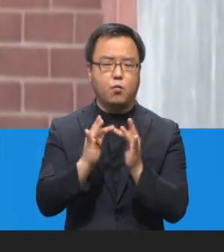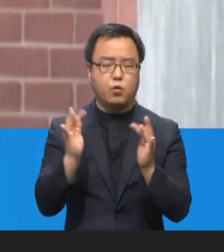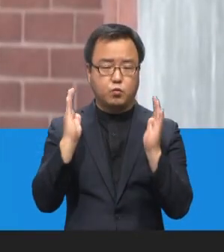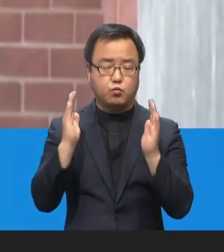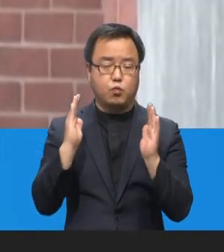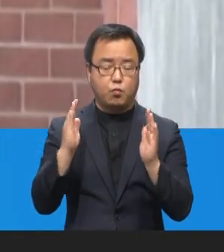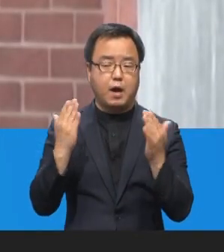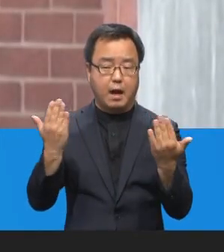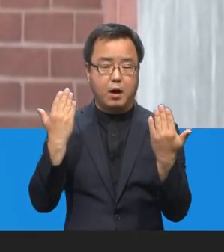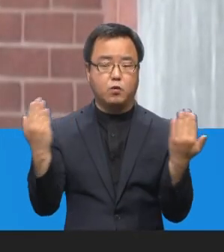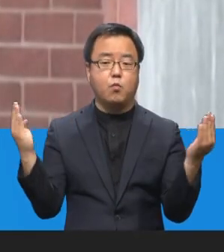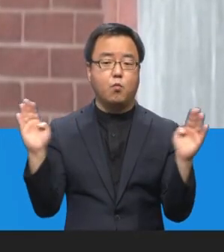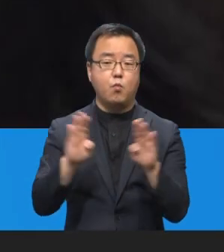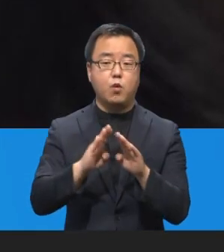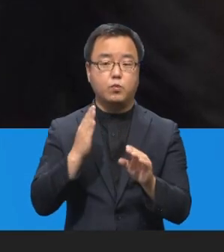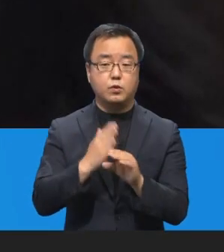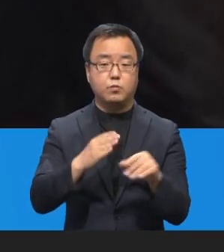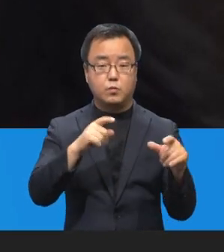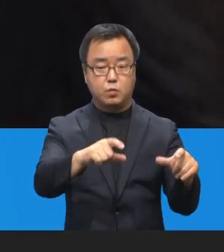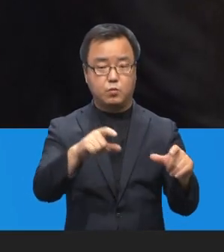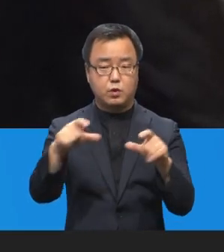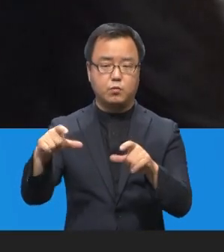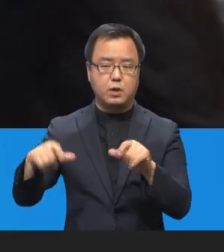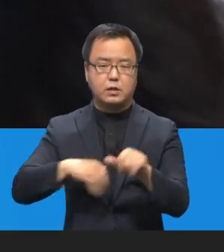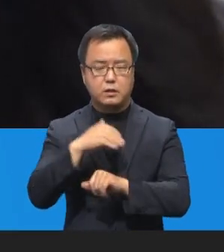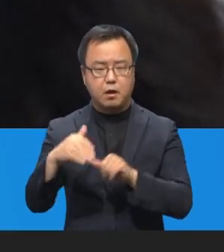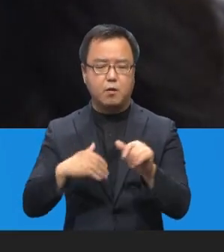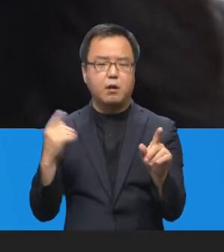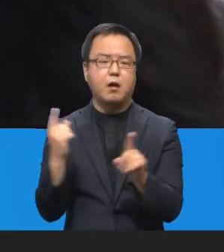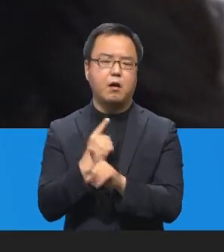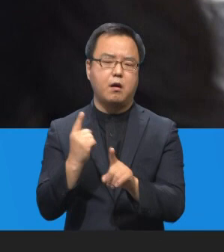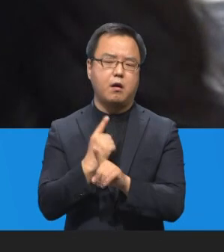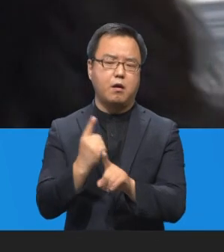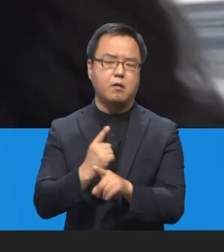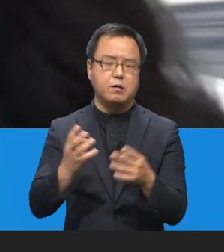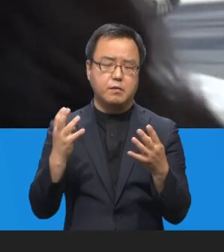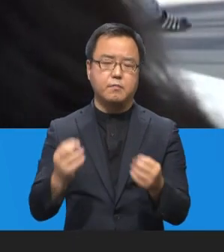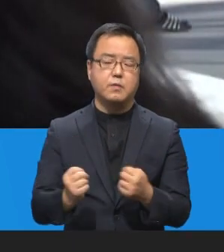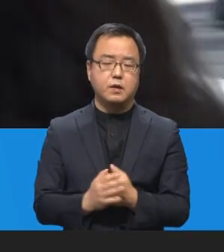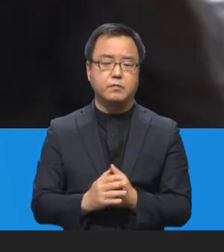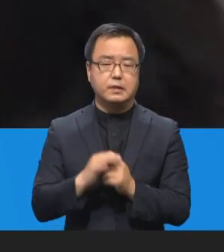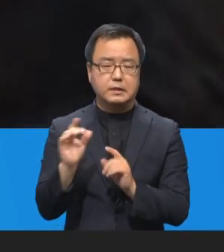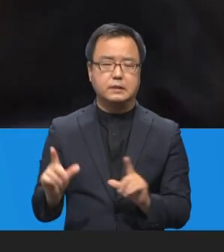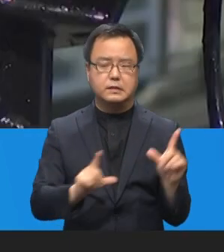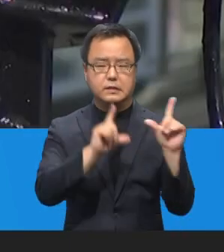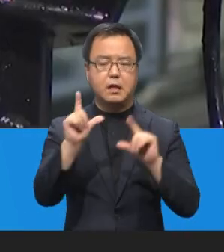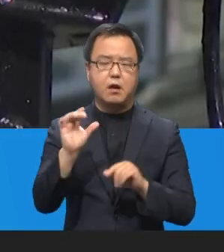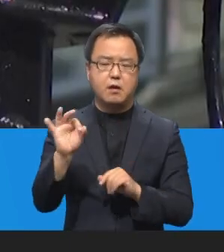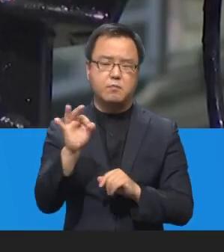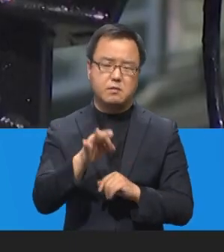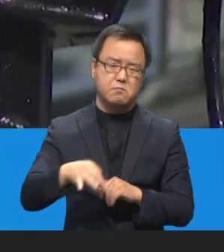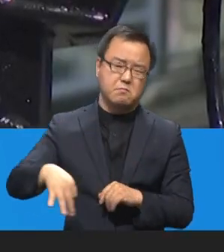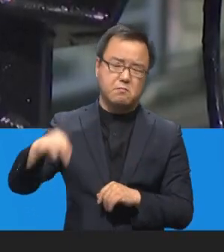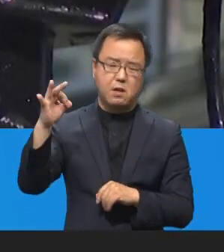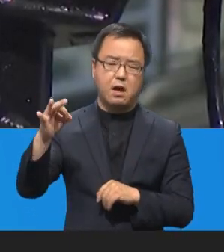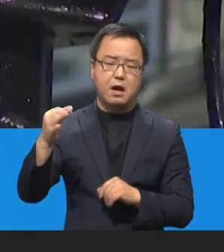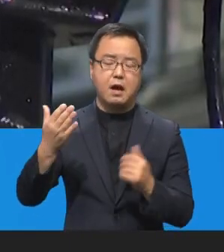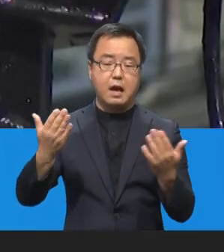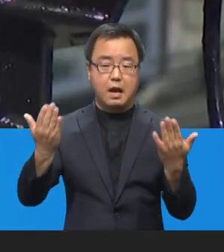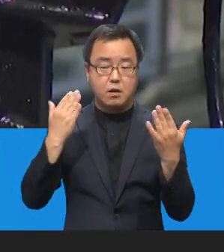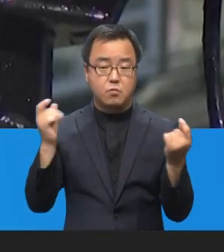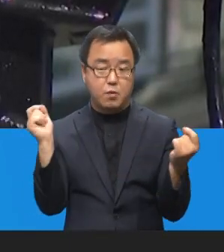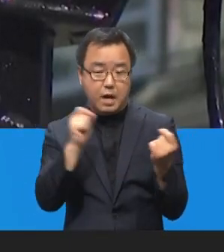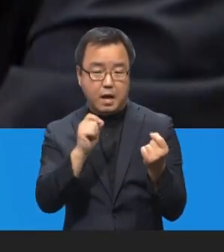캠퍼스를 폐쇄하면서 이런 지역들의 판세가 요동을 치고 있습니다. 가뜩이나 생활비 비싼데 굳이 학교 근처에 머물지